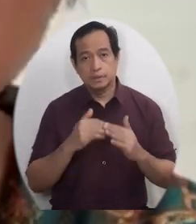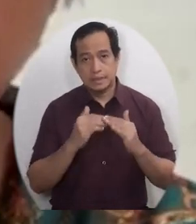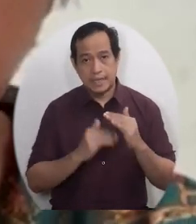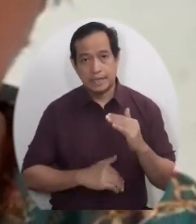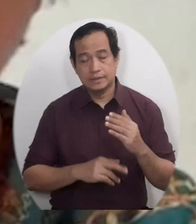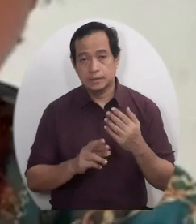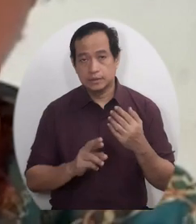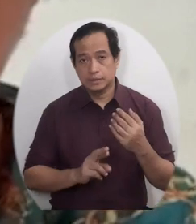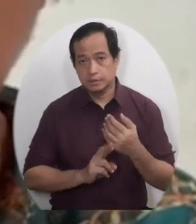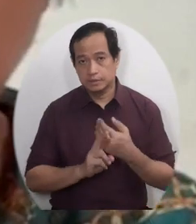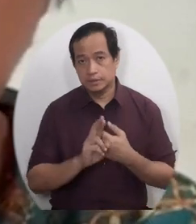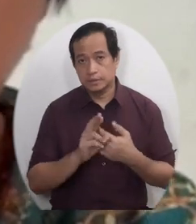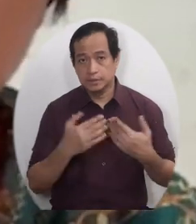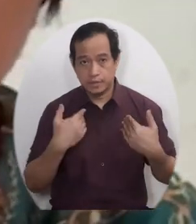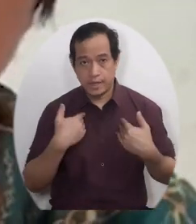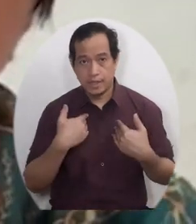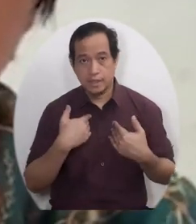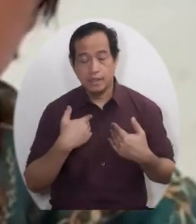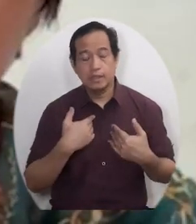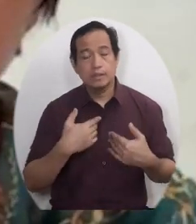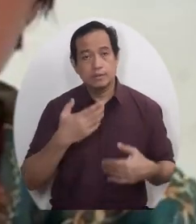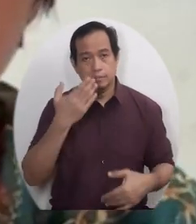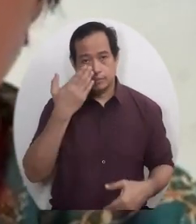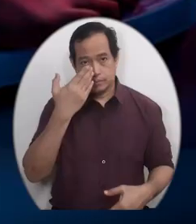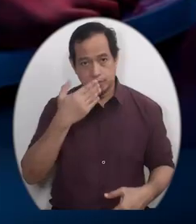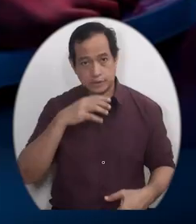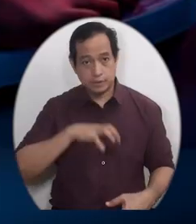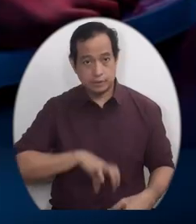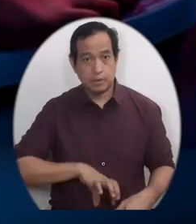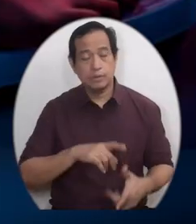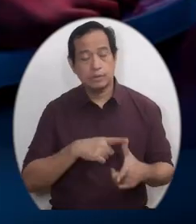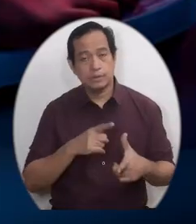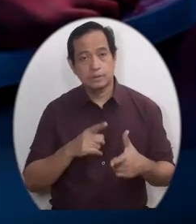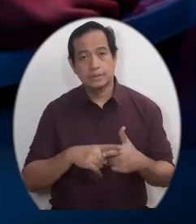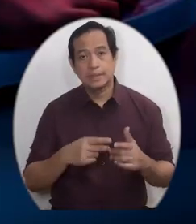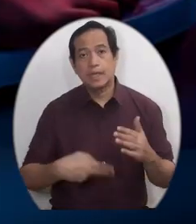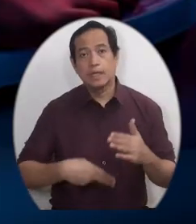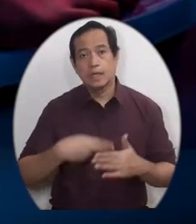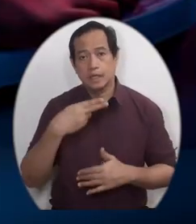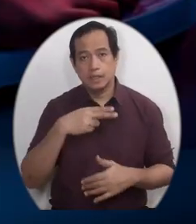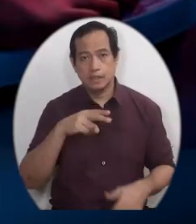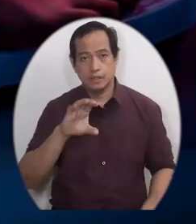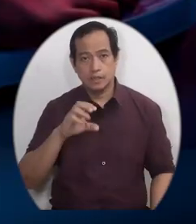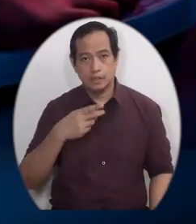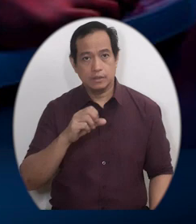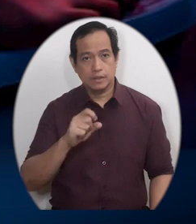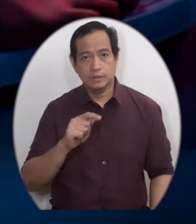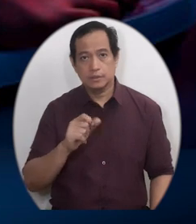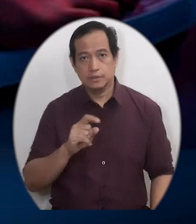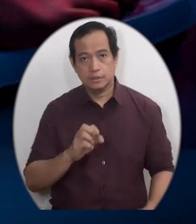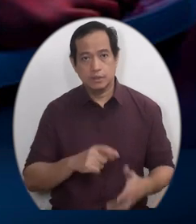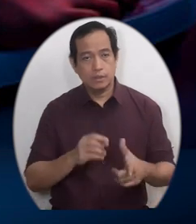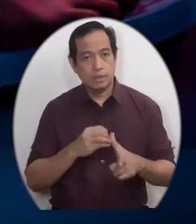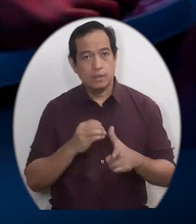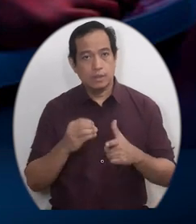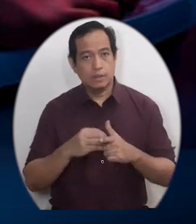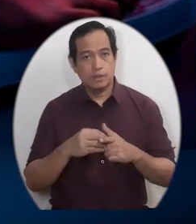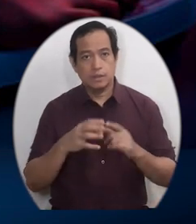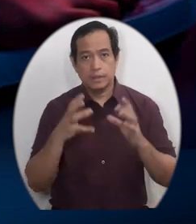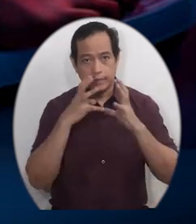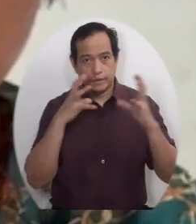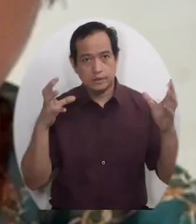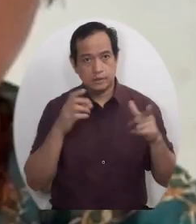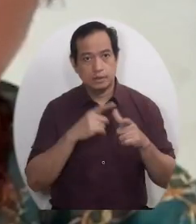mababaan yung risk mo na magkaroon ka ng stroke. Mataas na cholesterol, obesity, o hindi